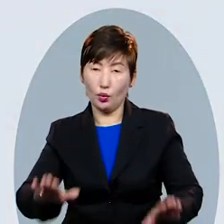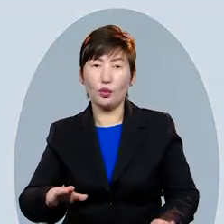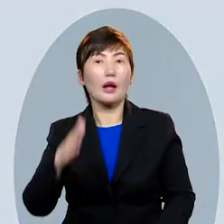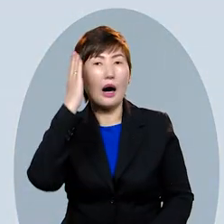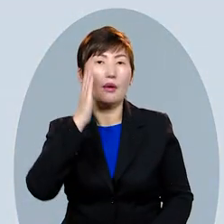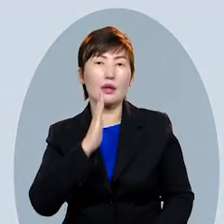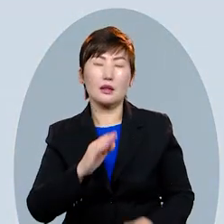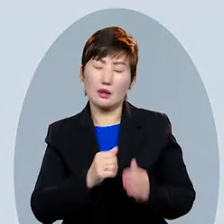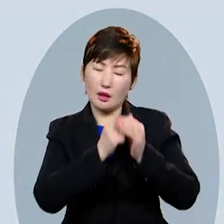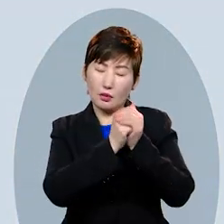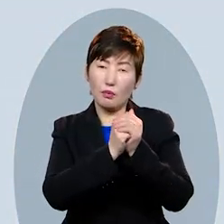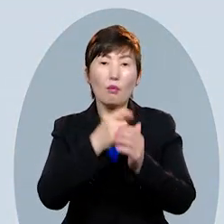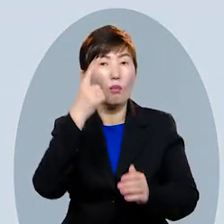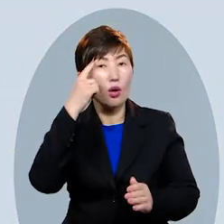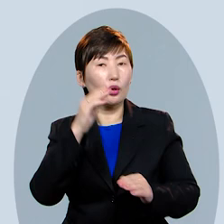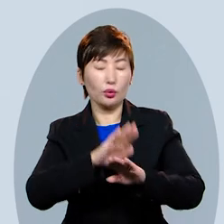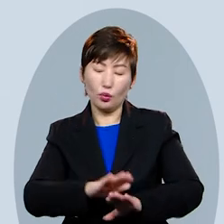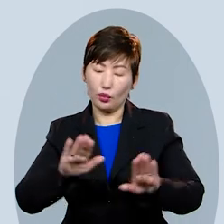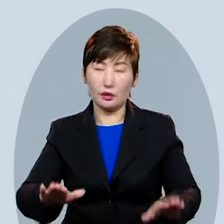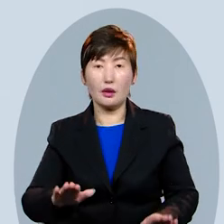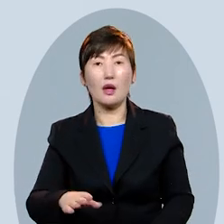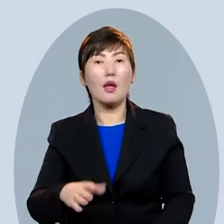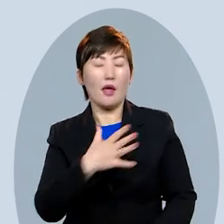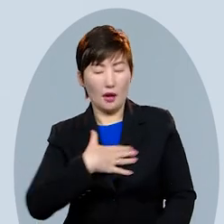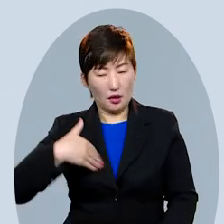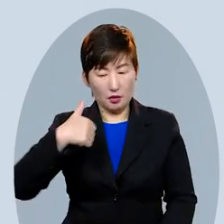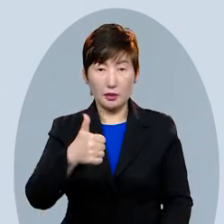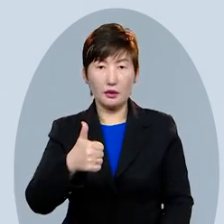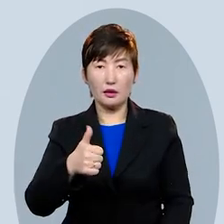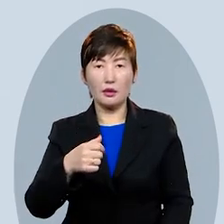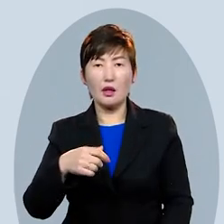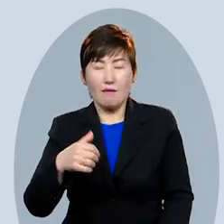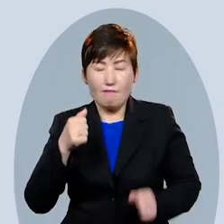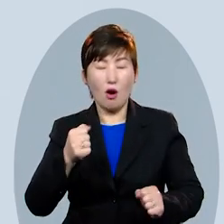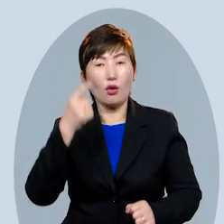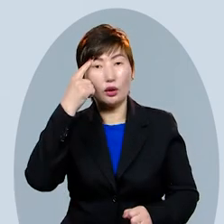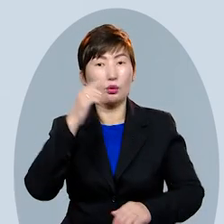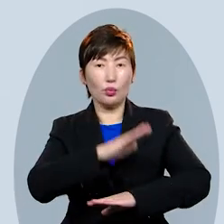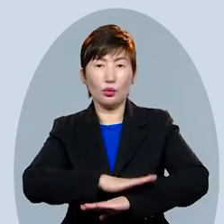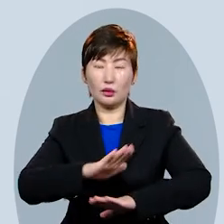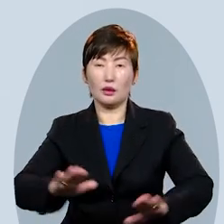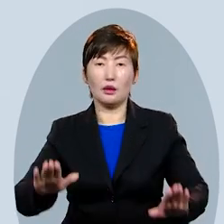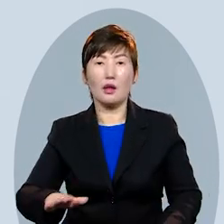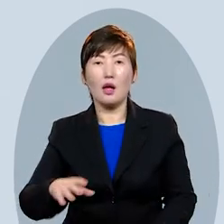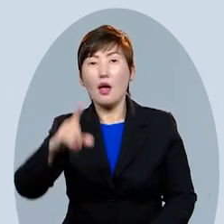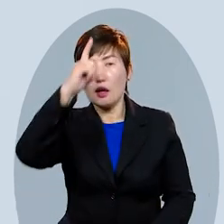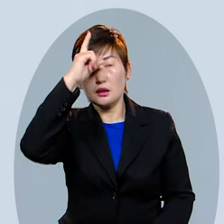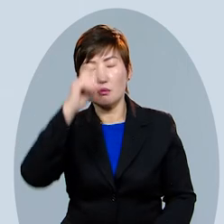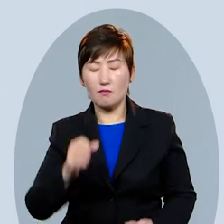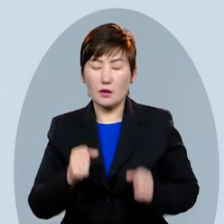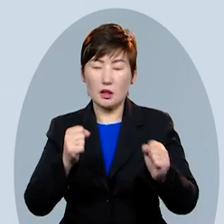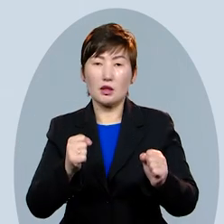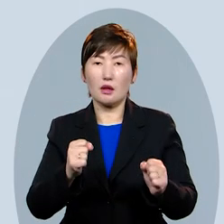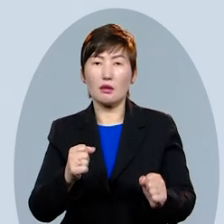элгэмсэг Монгол хүүхэд, ээж авдаан ачлалтай хүнлэг Монгол хүүхэд, эрүүл чирэг биетэй эрэмгийн